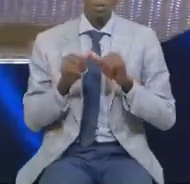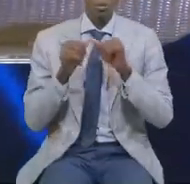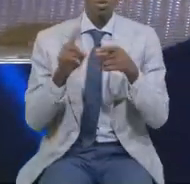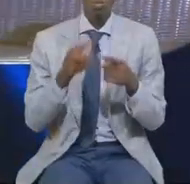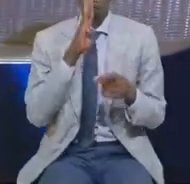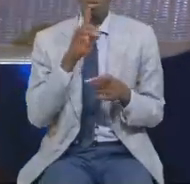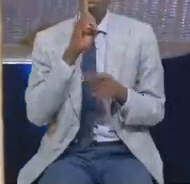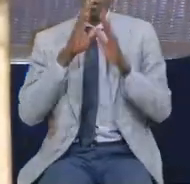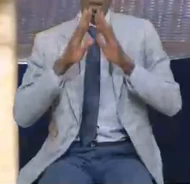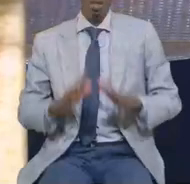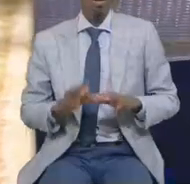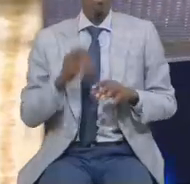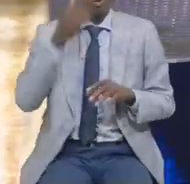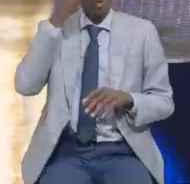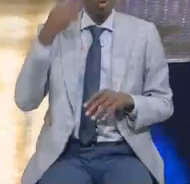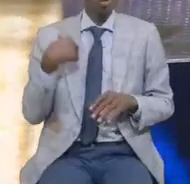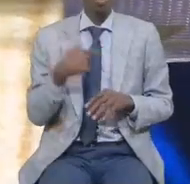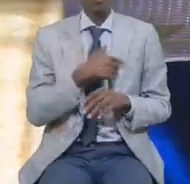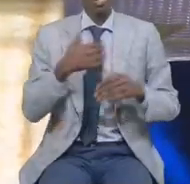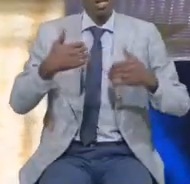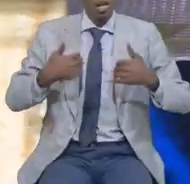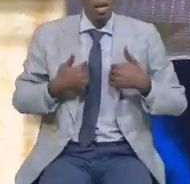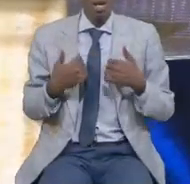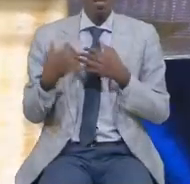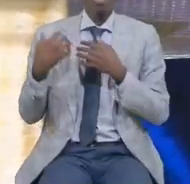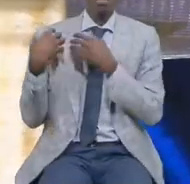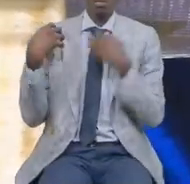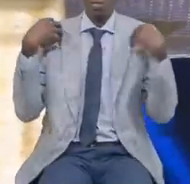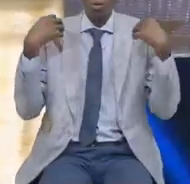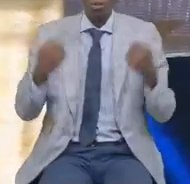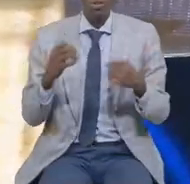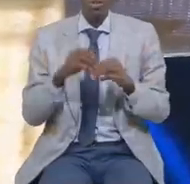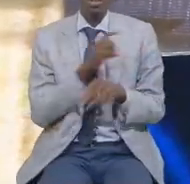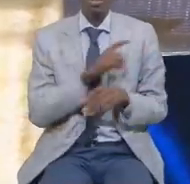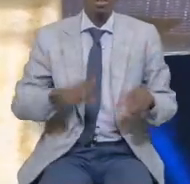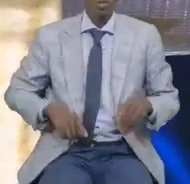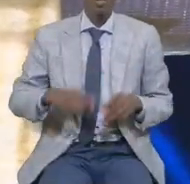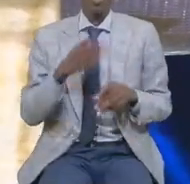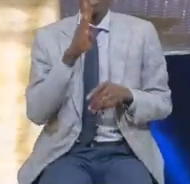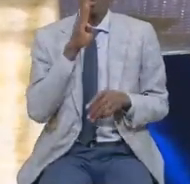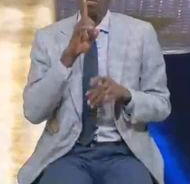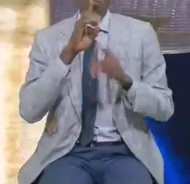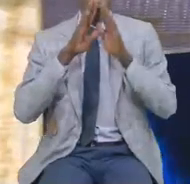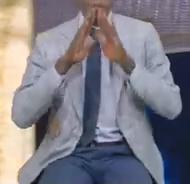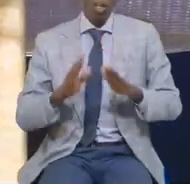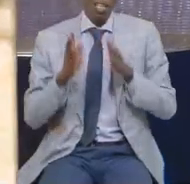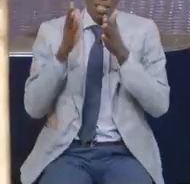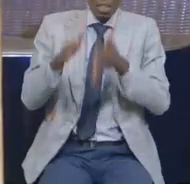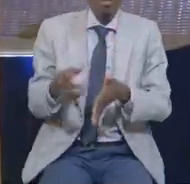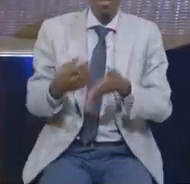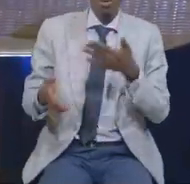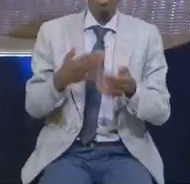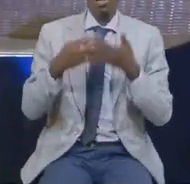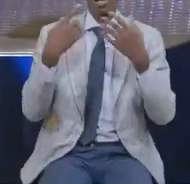as le courage en Dieu, le courage en lui, tu es calme. Tu laisses le résultat dans les mains du Seigneur. Tu